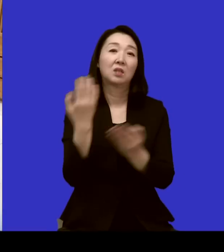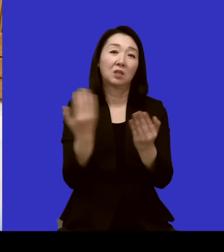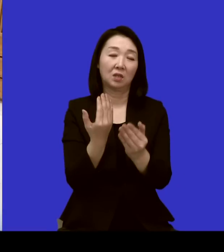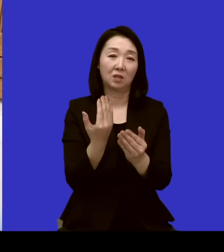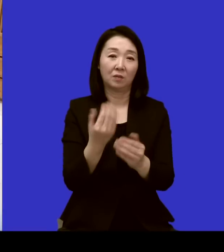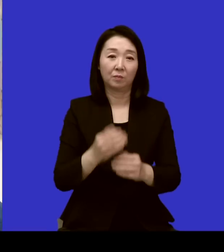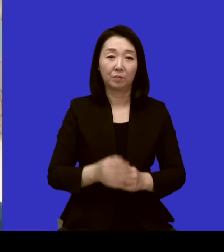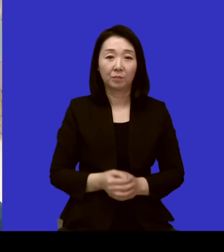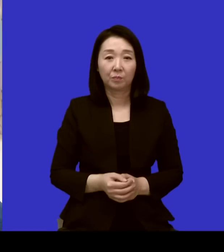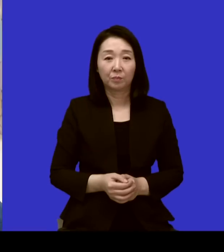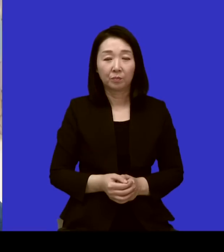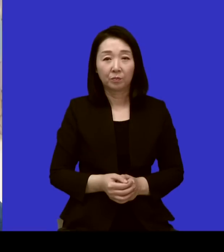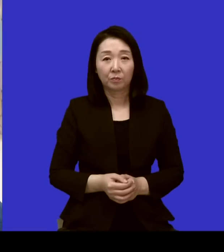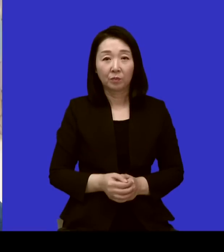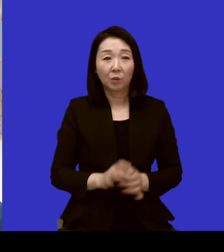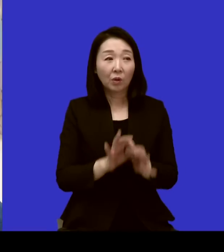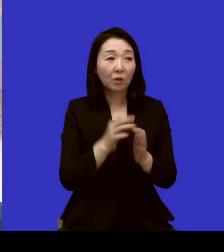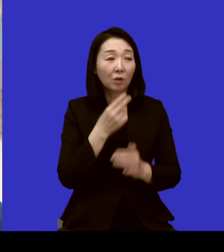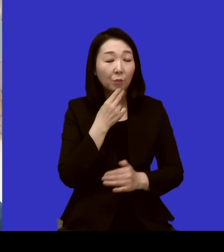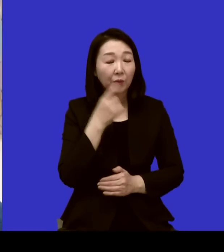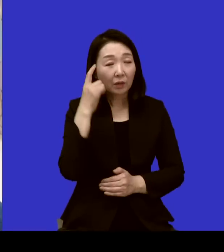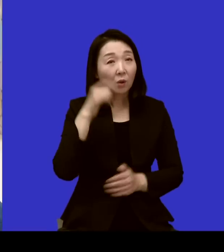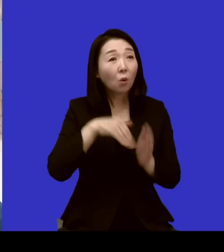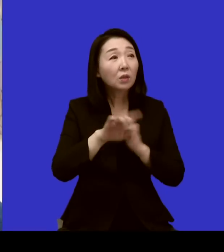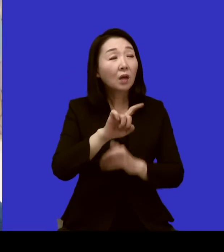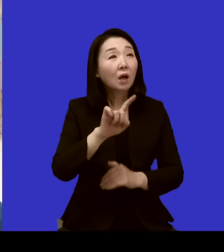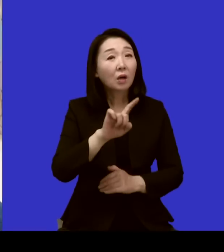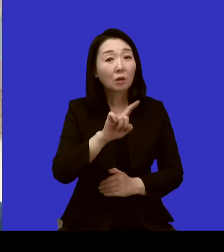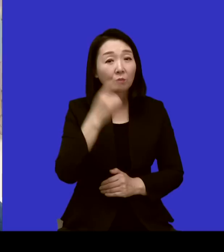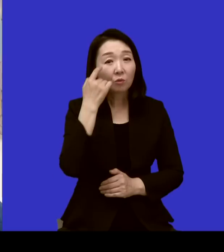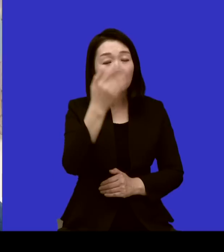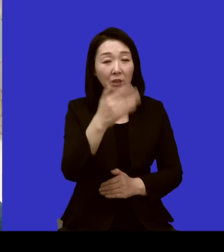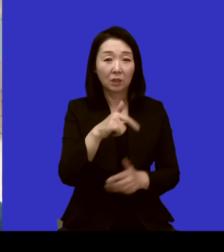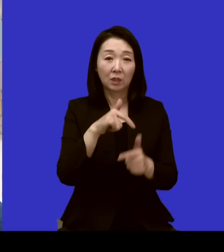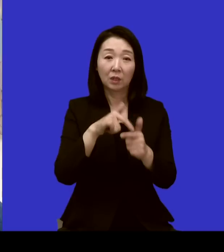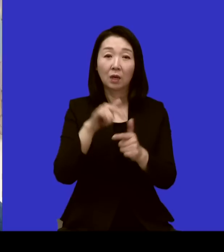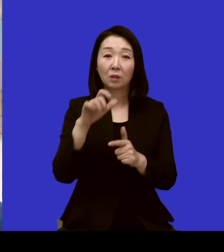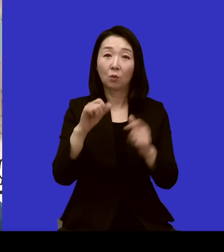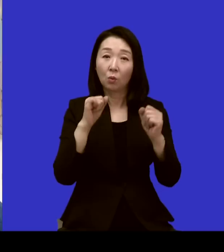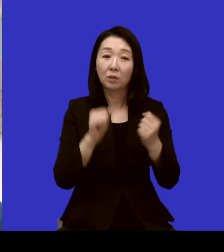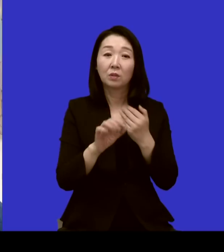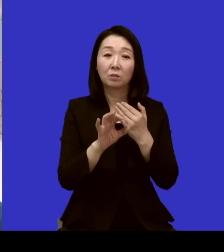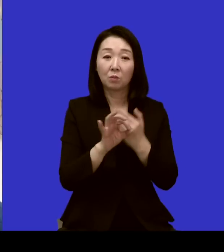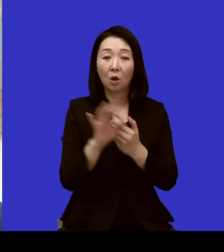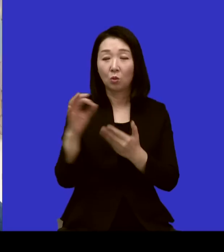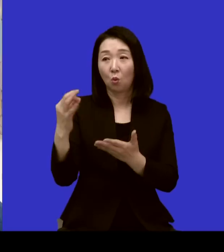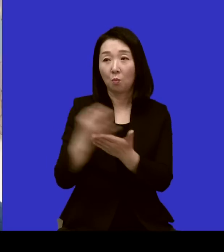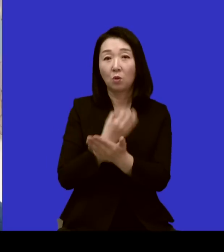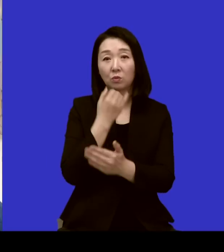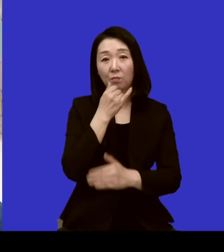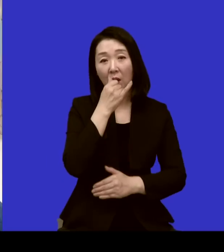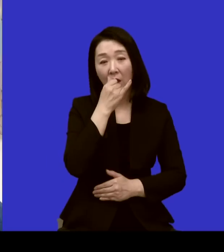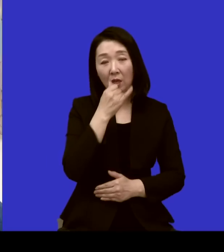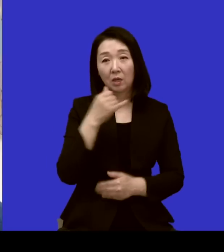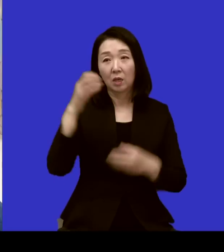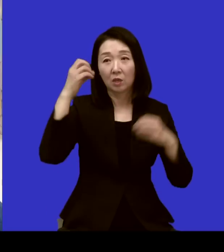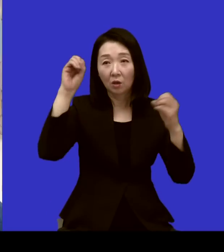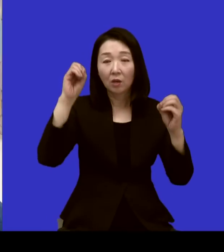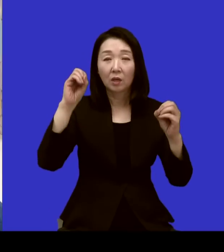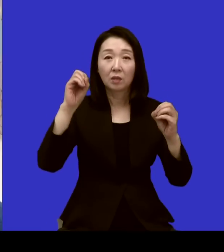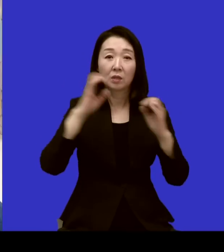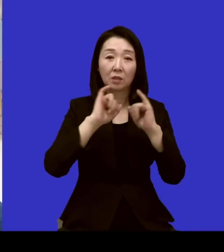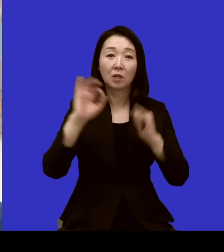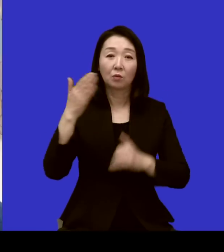그래서 만났는데 왜 연락을 안 하냐? 다들 네. 어디 갔냐라고 했더니 강남에서 있으면은 돈을 크게 벌 수 있고 연예인이 될 수 있다고